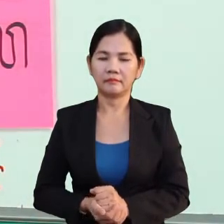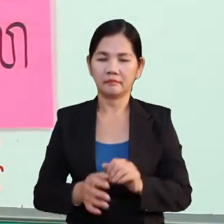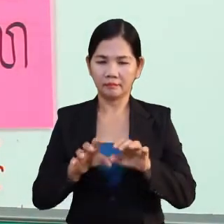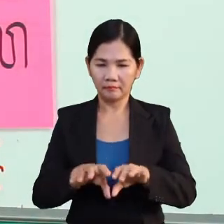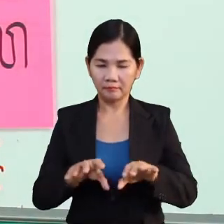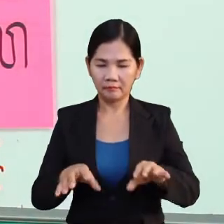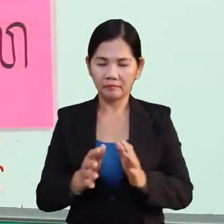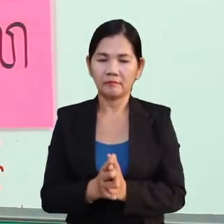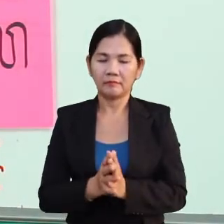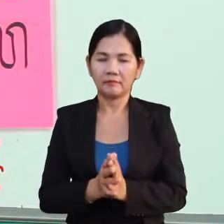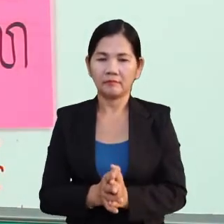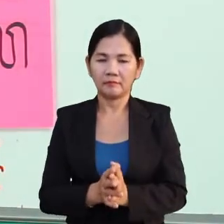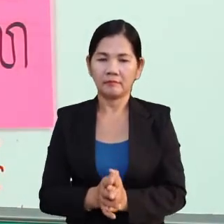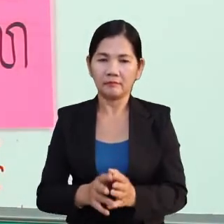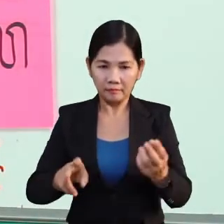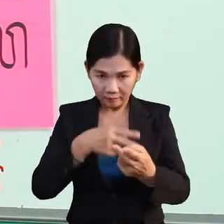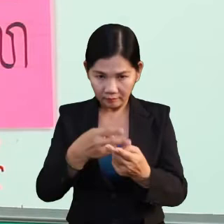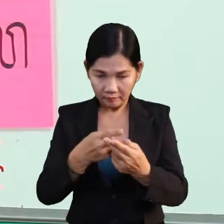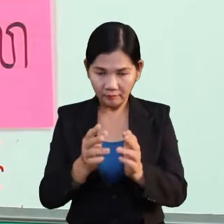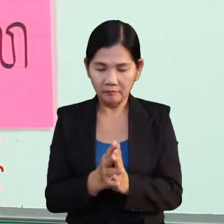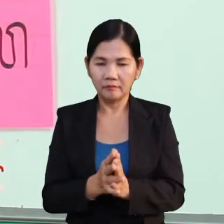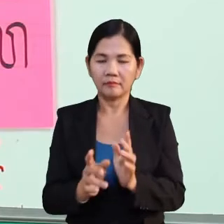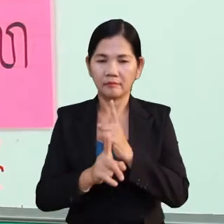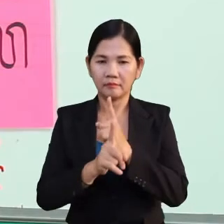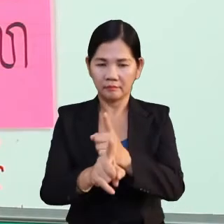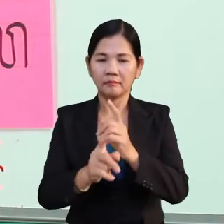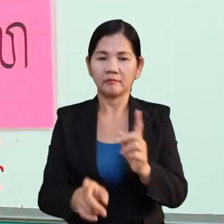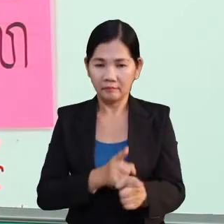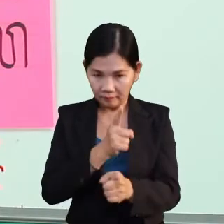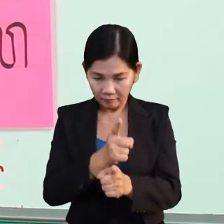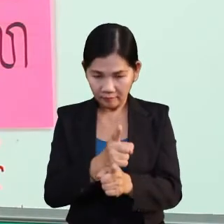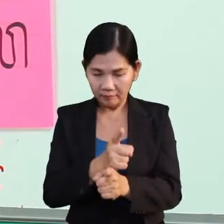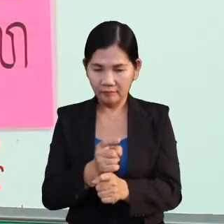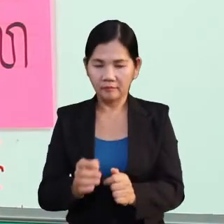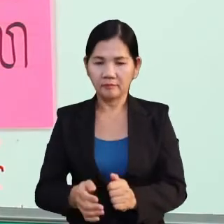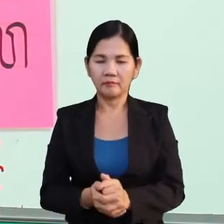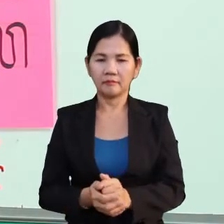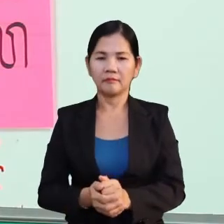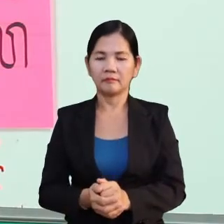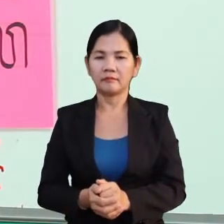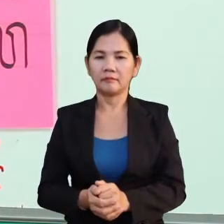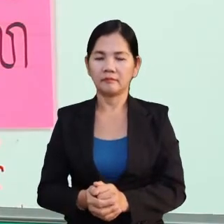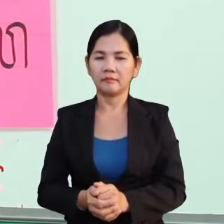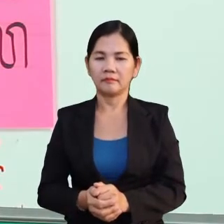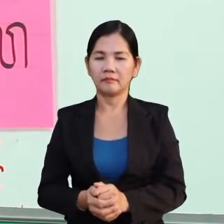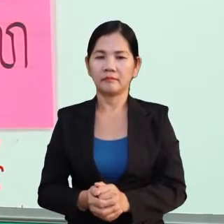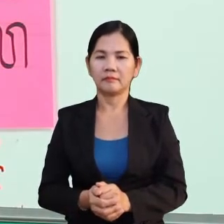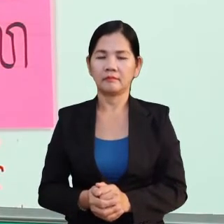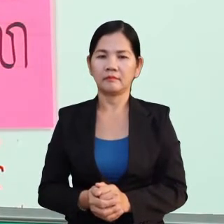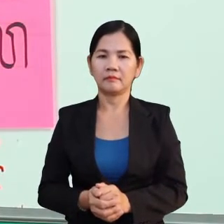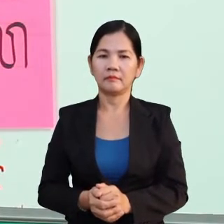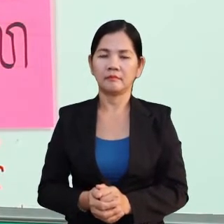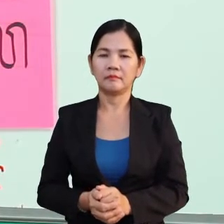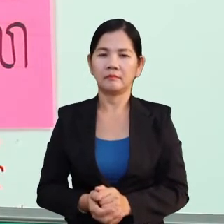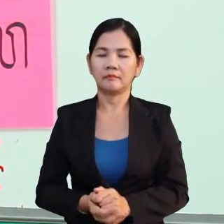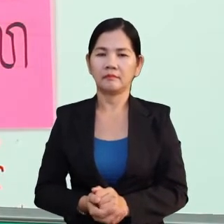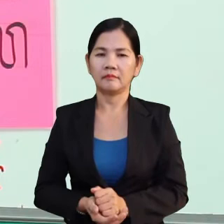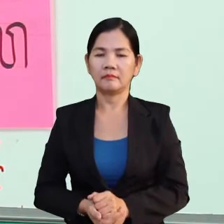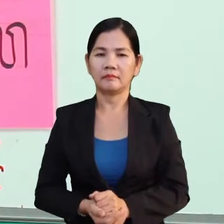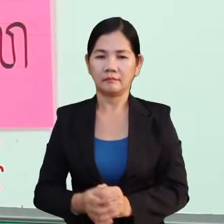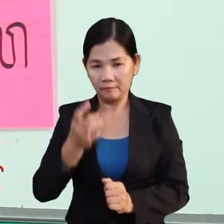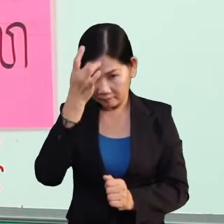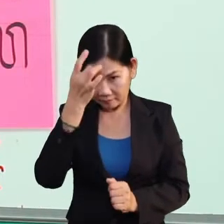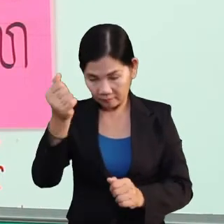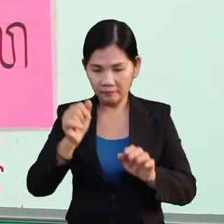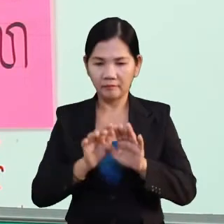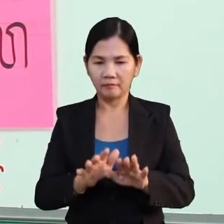ផ្ទៀងផ្ទាត់ចម្លើយដែលកូនបានធ្វើជាមួយអ្នកគ្រូត្រឹមត្រូវទាំងអស់គ្នាអត់ចាត្រឹមត្រូវប្រកែមែន